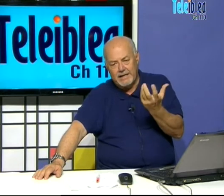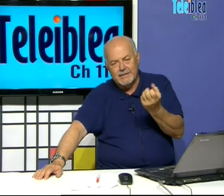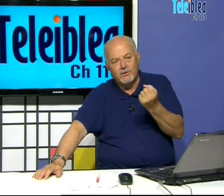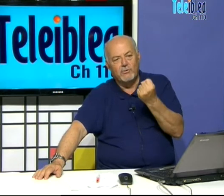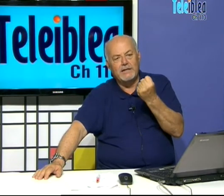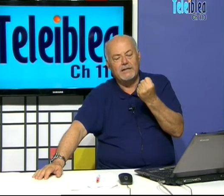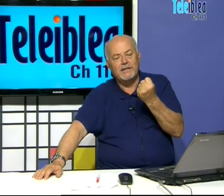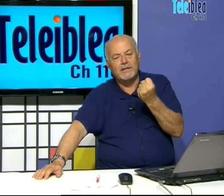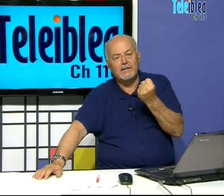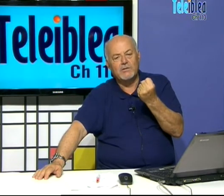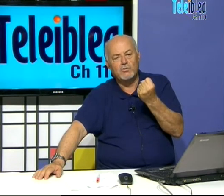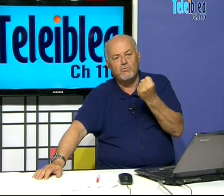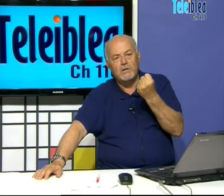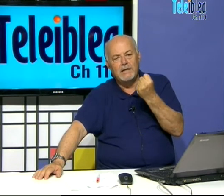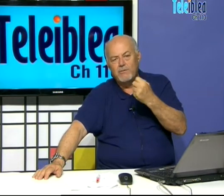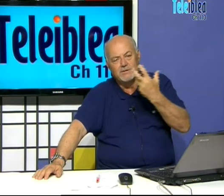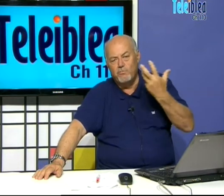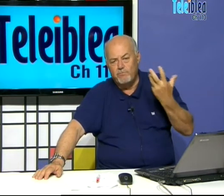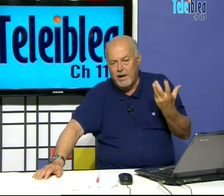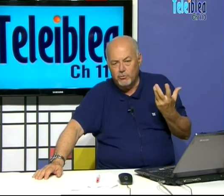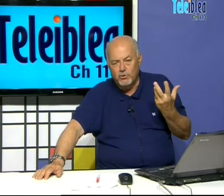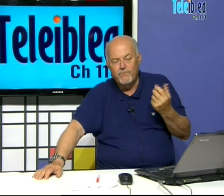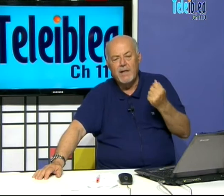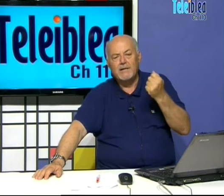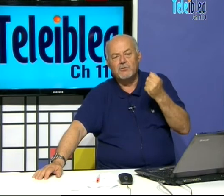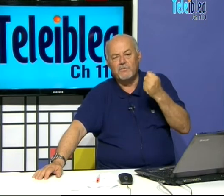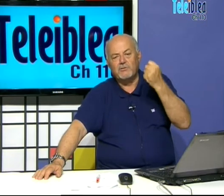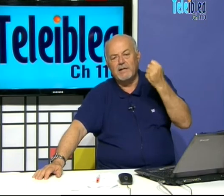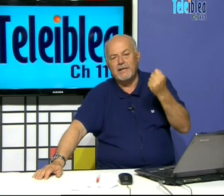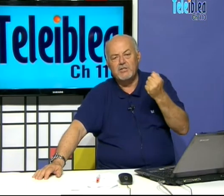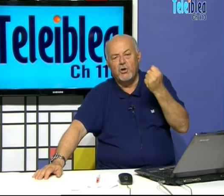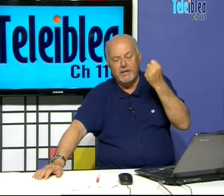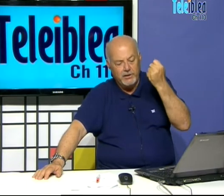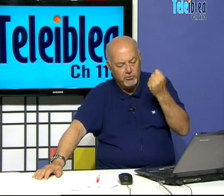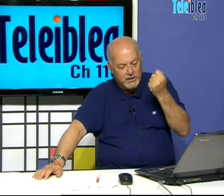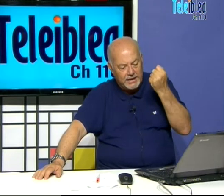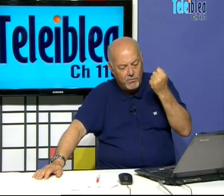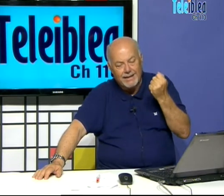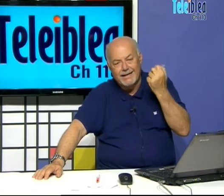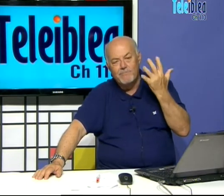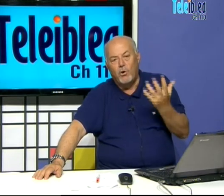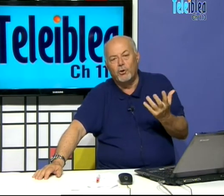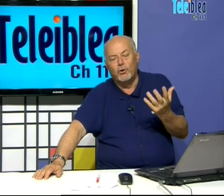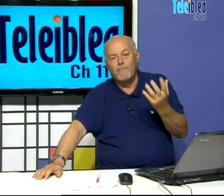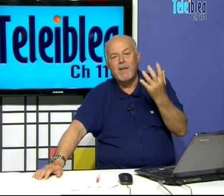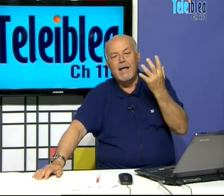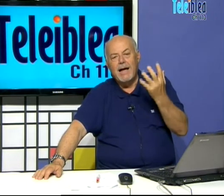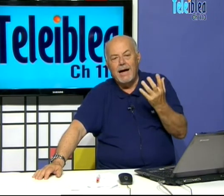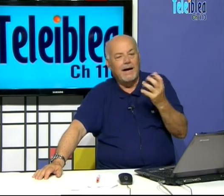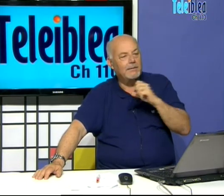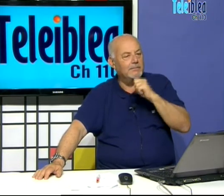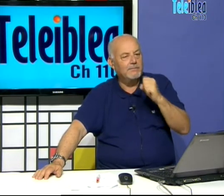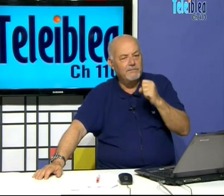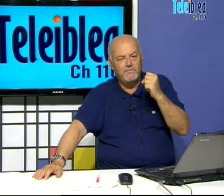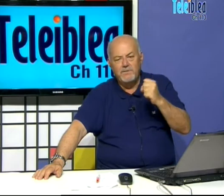varie dichiarazioni, quasi un plauso, sul fatto che la Regione è riuscita in qualche modo